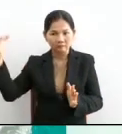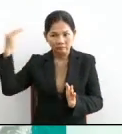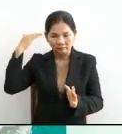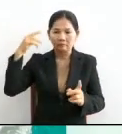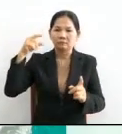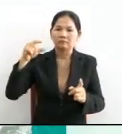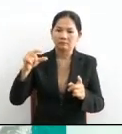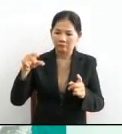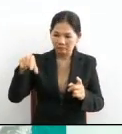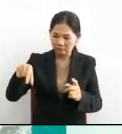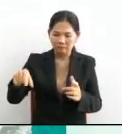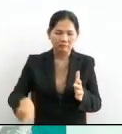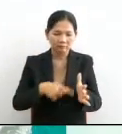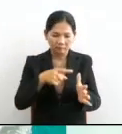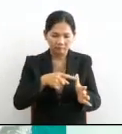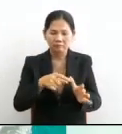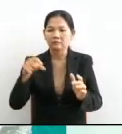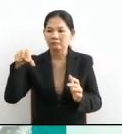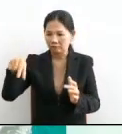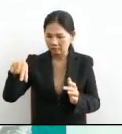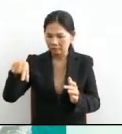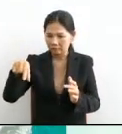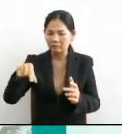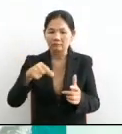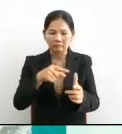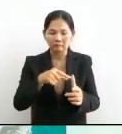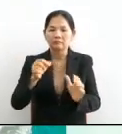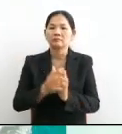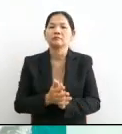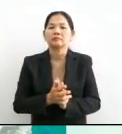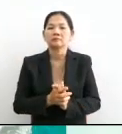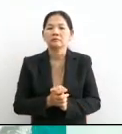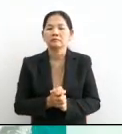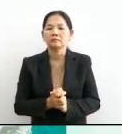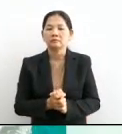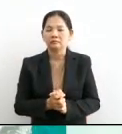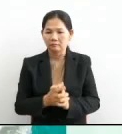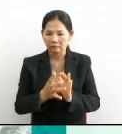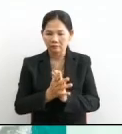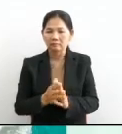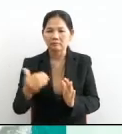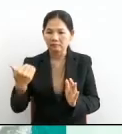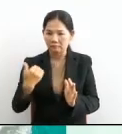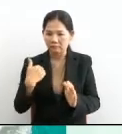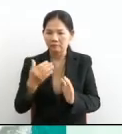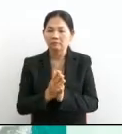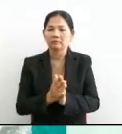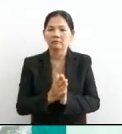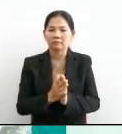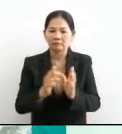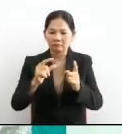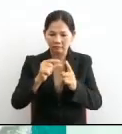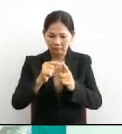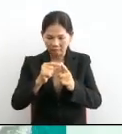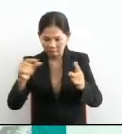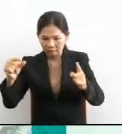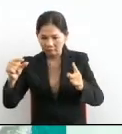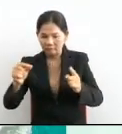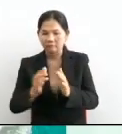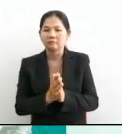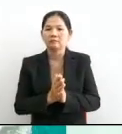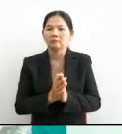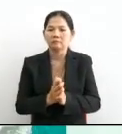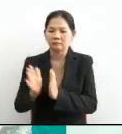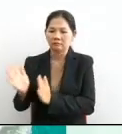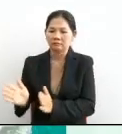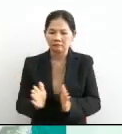cả chà cá chà con mơ ní chà nạ viê chỉ nạ pịa chỉ kể là giá sạp miếng này thá